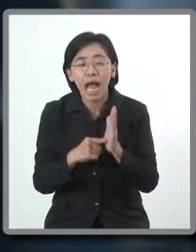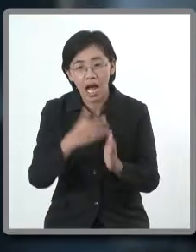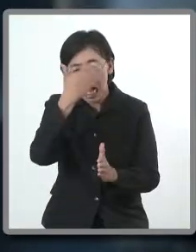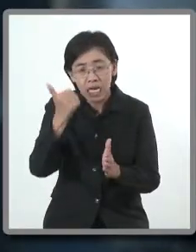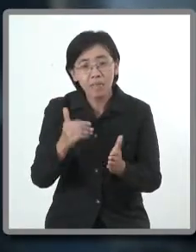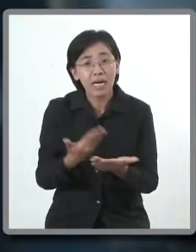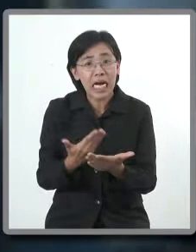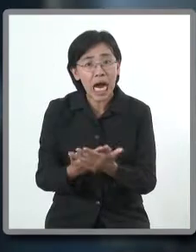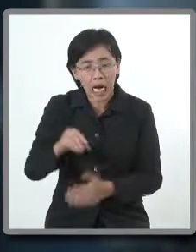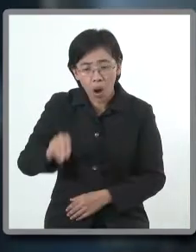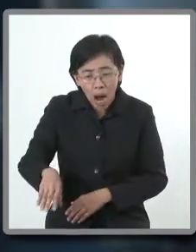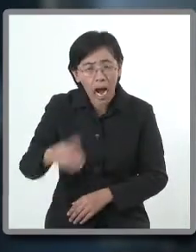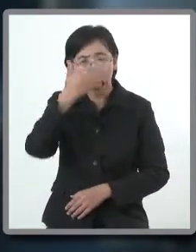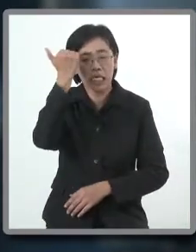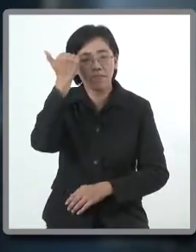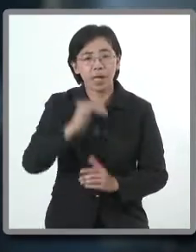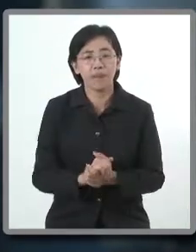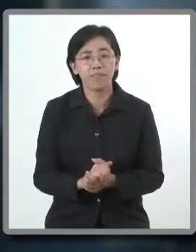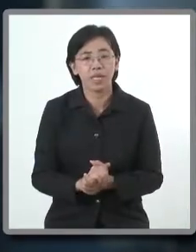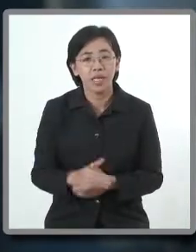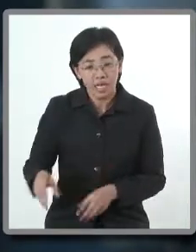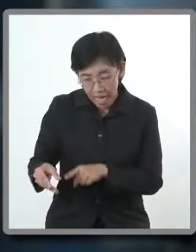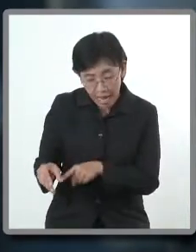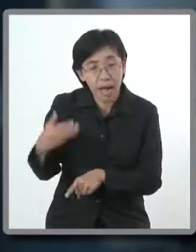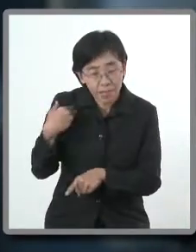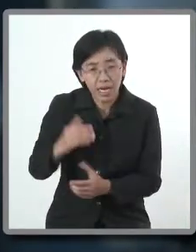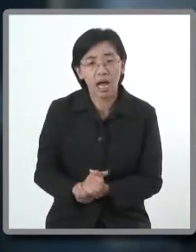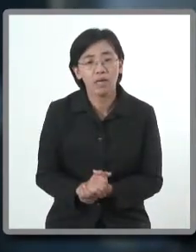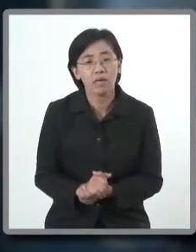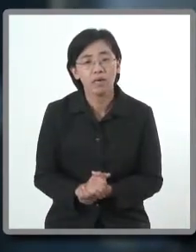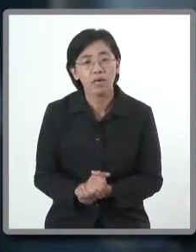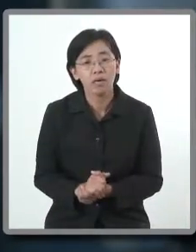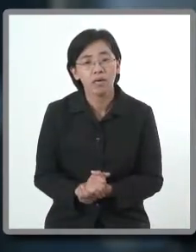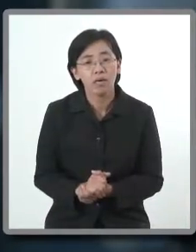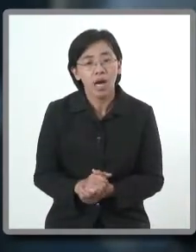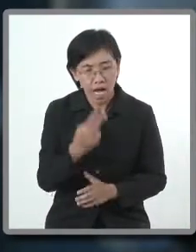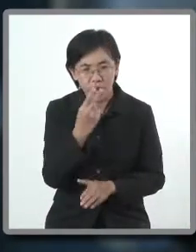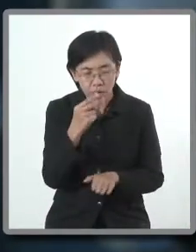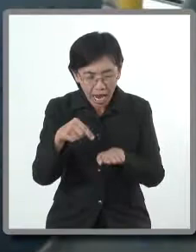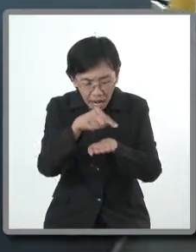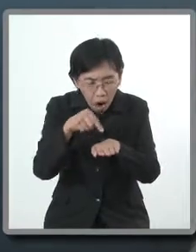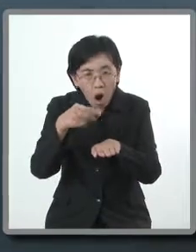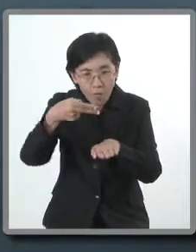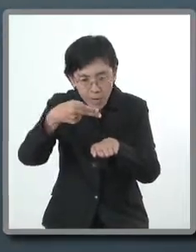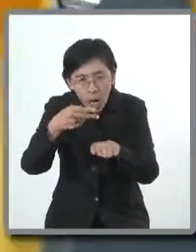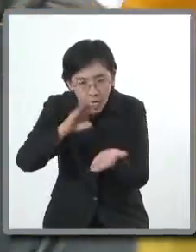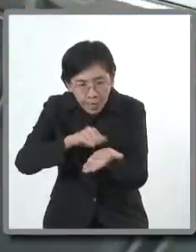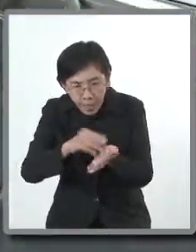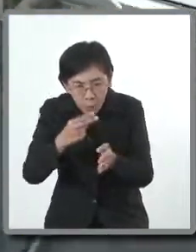ไว้ก็ยังไงถ้ากระเป๋าเจอก็คือได้คืนนะคะแต่ผู้โดยสารเจอเก็บไปเราก็ยังดูได้ที่กล้องค่ะ